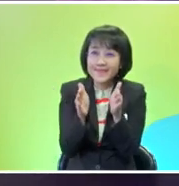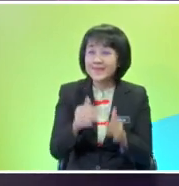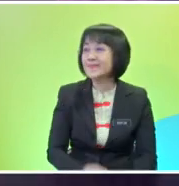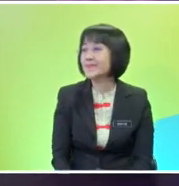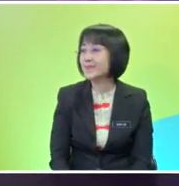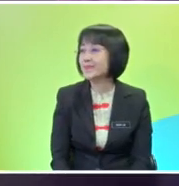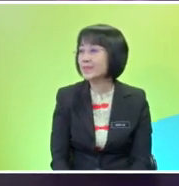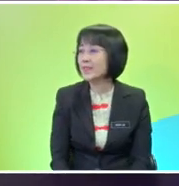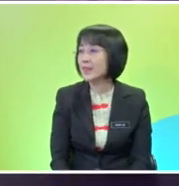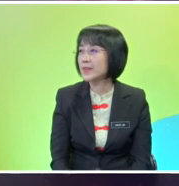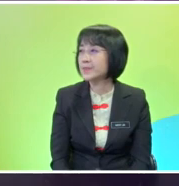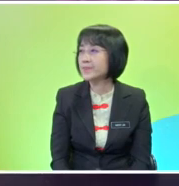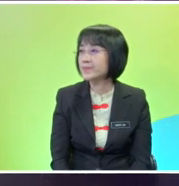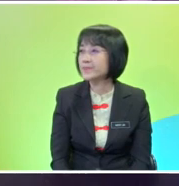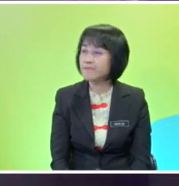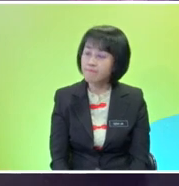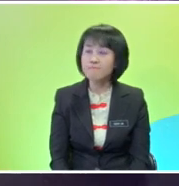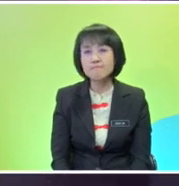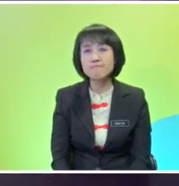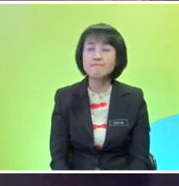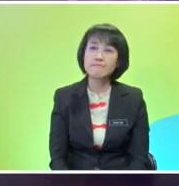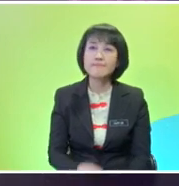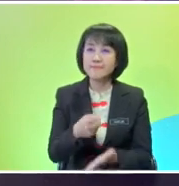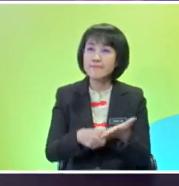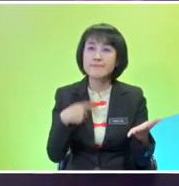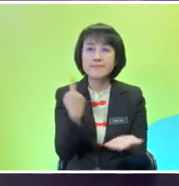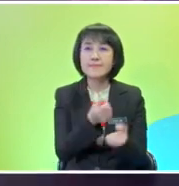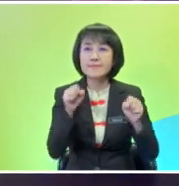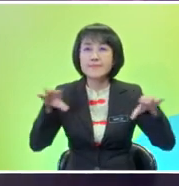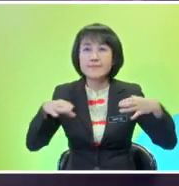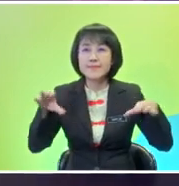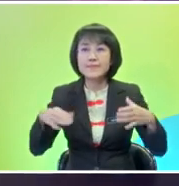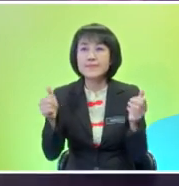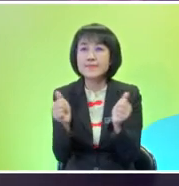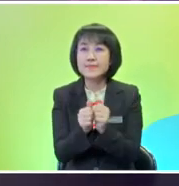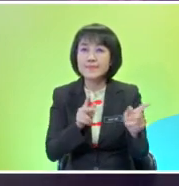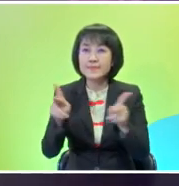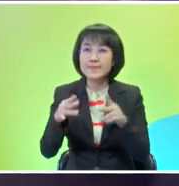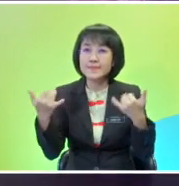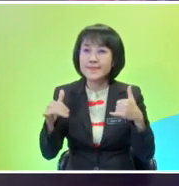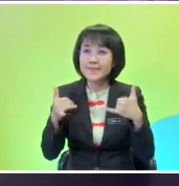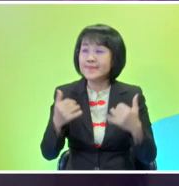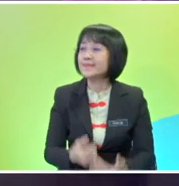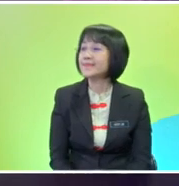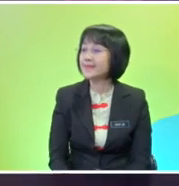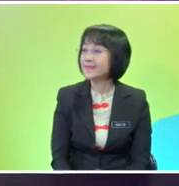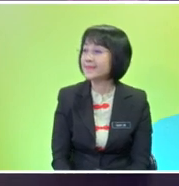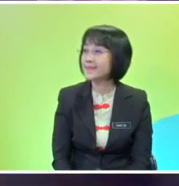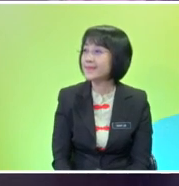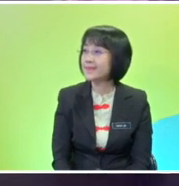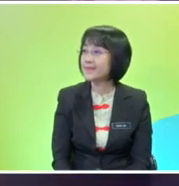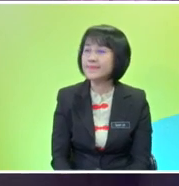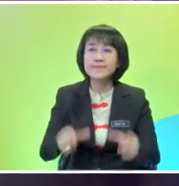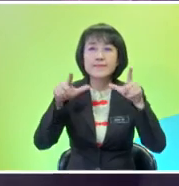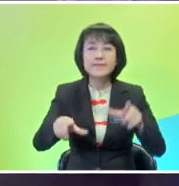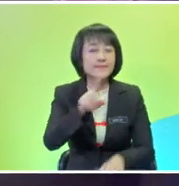mainan apa kita nak buat dengan kereta mainan ni kereta mainan ni Cikgu kita kena alihkanlah dia kan Cikgu betul Dekat